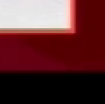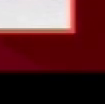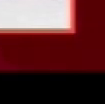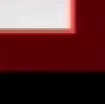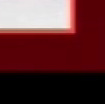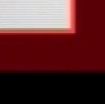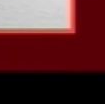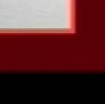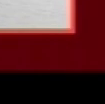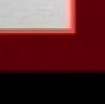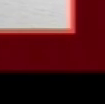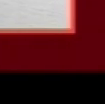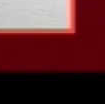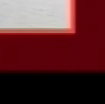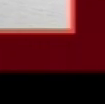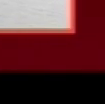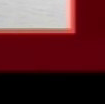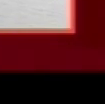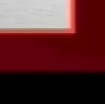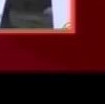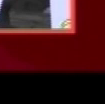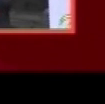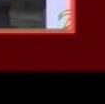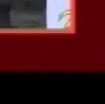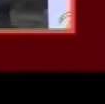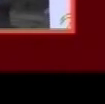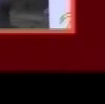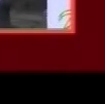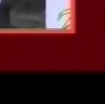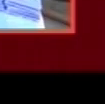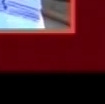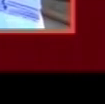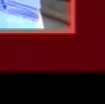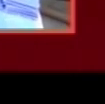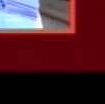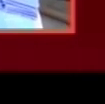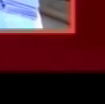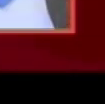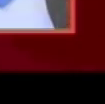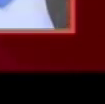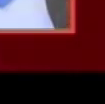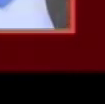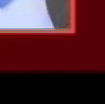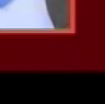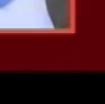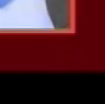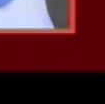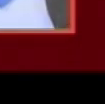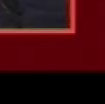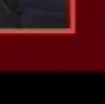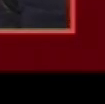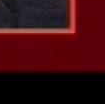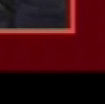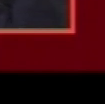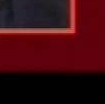Дізнатися, де шукати передвиборчі програми кандидатів в президенти України і чи є у списку виборців, могли тернополяни під час акції «Не кипішуй, голосуй»,